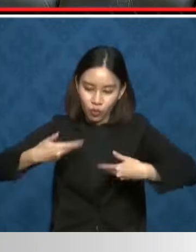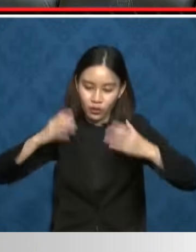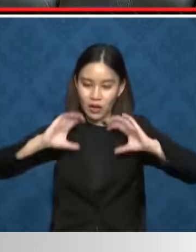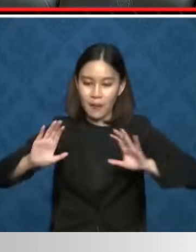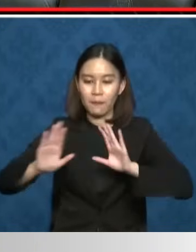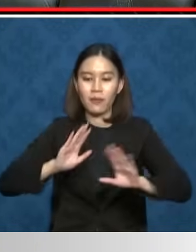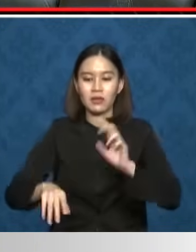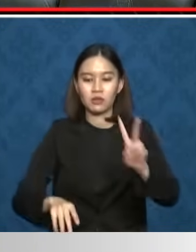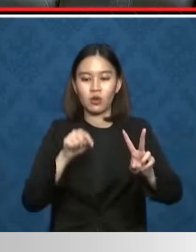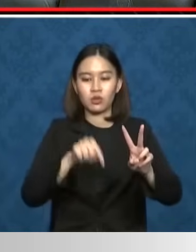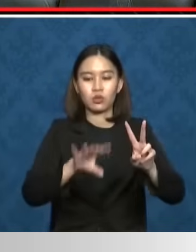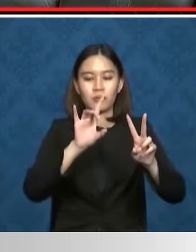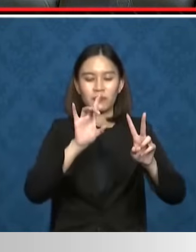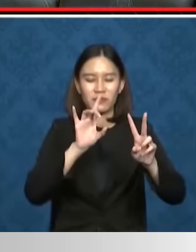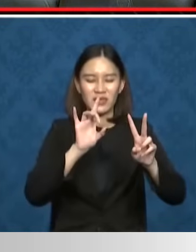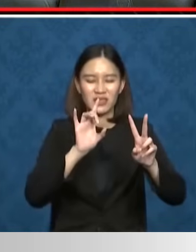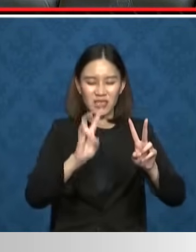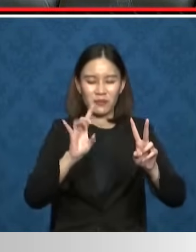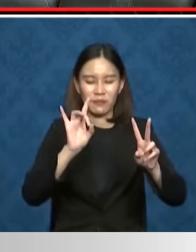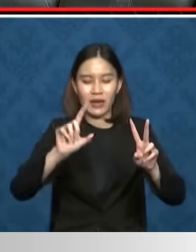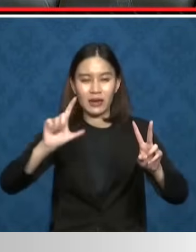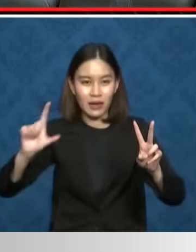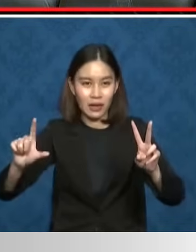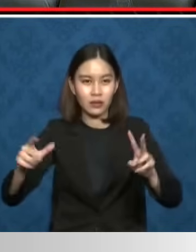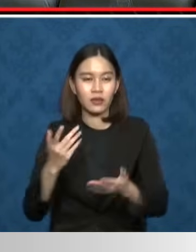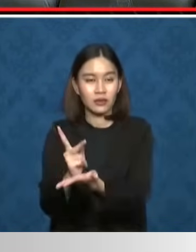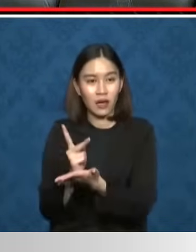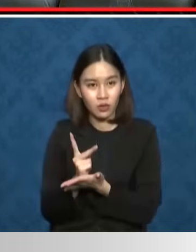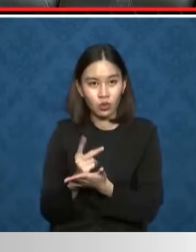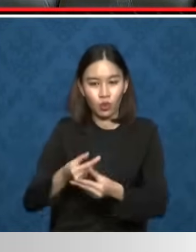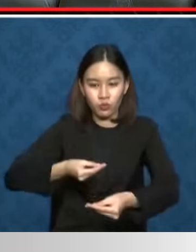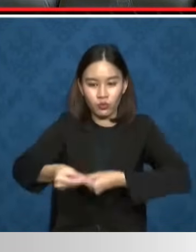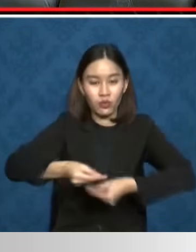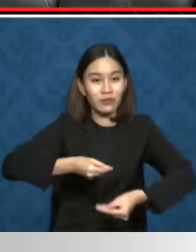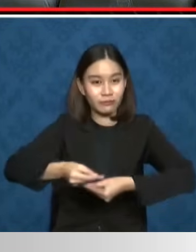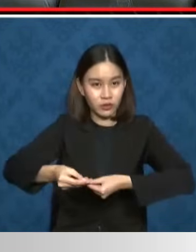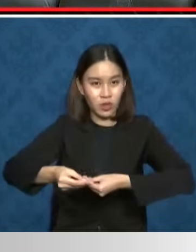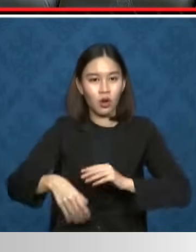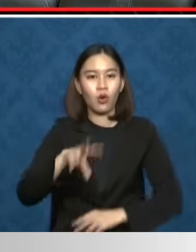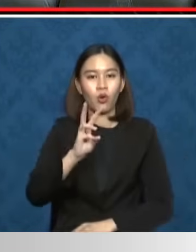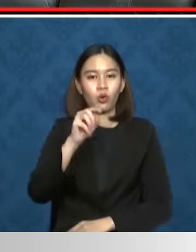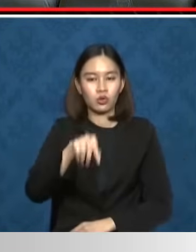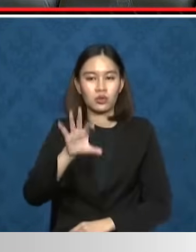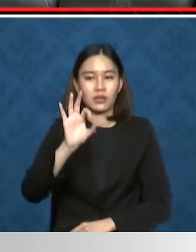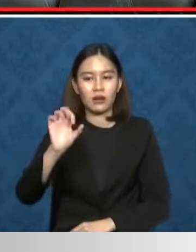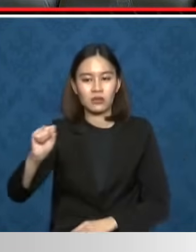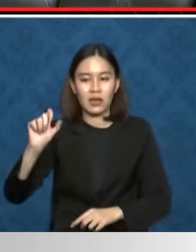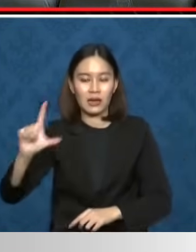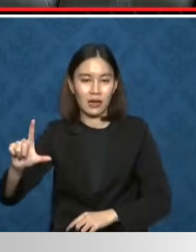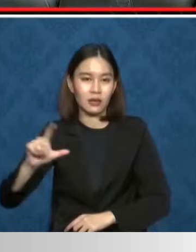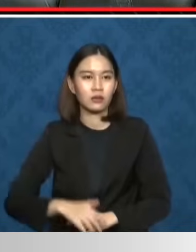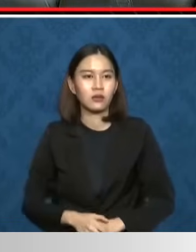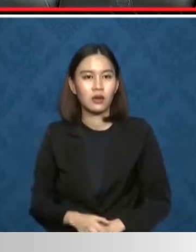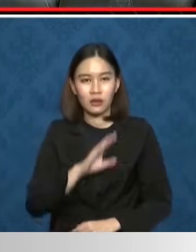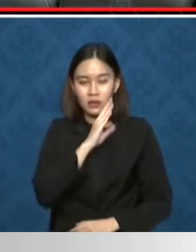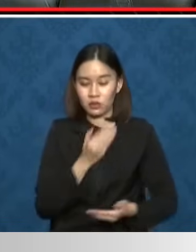มาณอยู่ที่ 2.78 ล้านล้านบาทจึงต้องมีการกู้เงินเพื่อชดเชยการขาดดุลงบประมาณ 6.9 แสนล้านบาทห